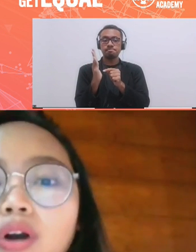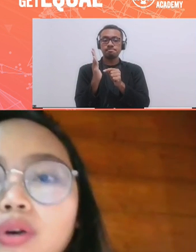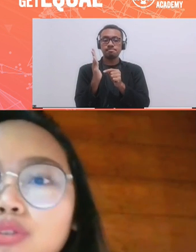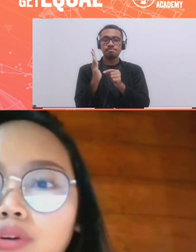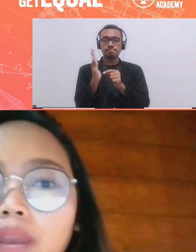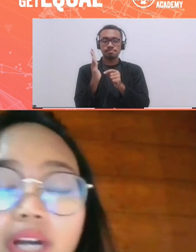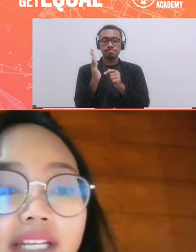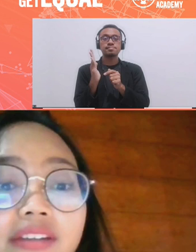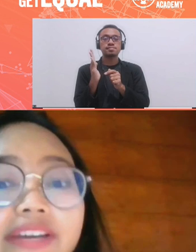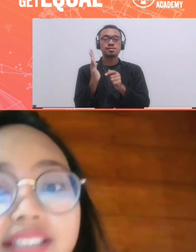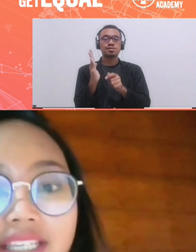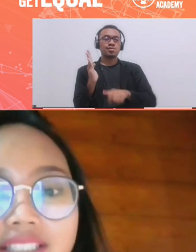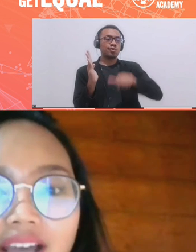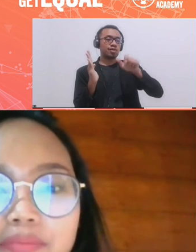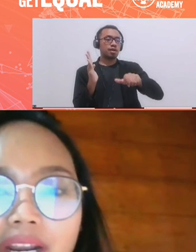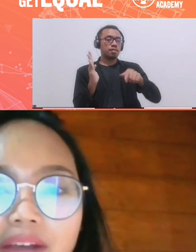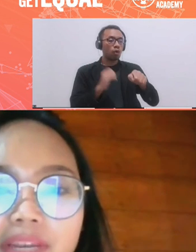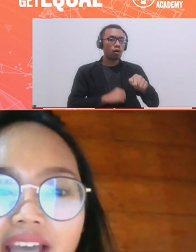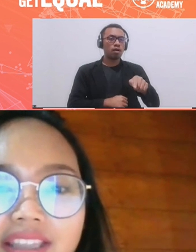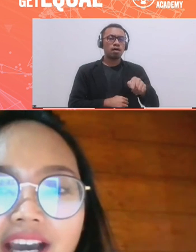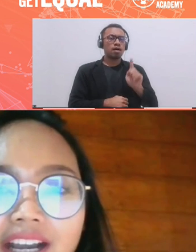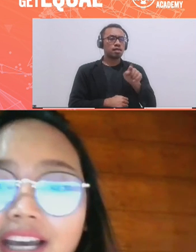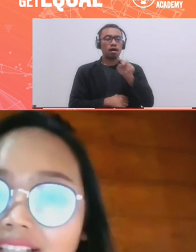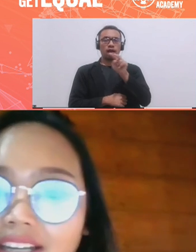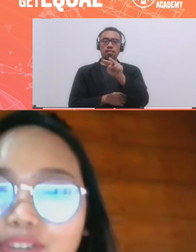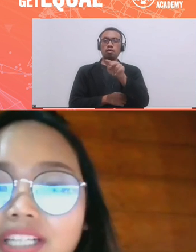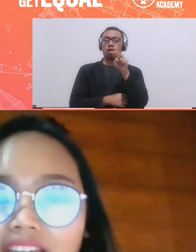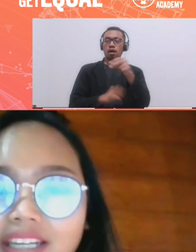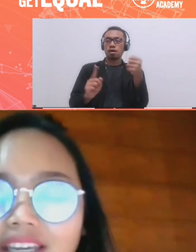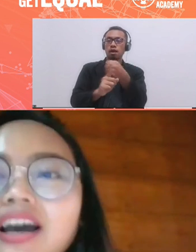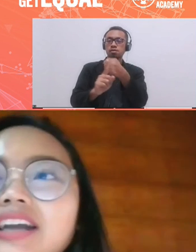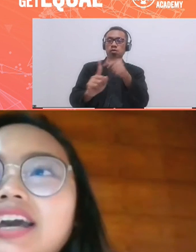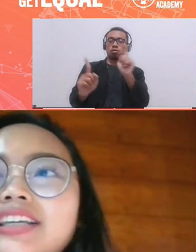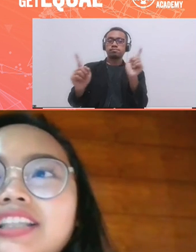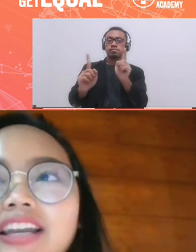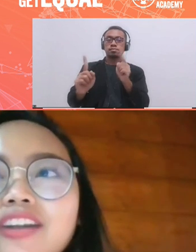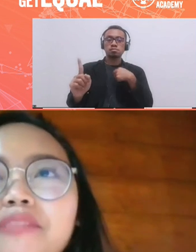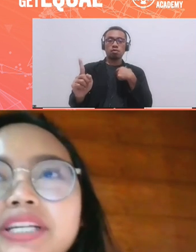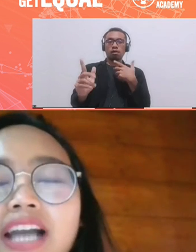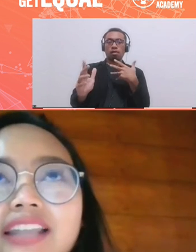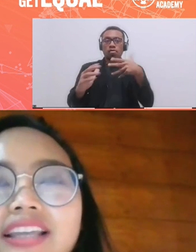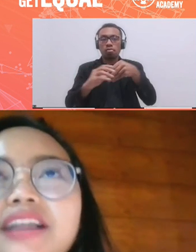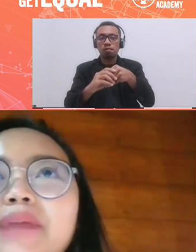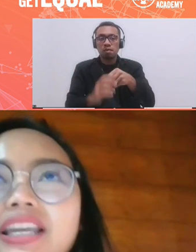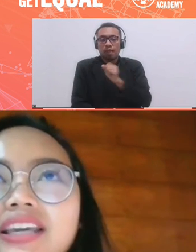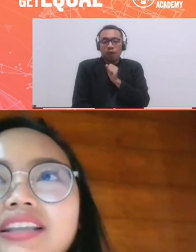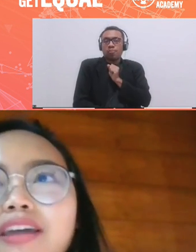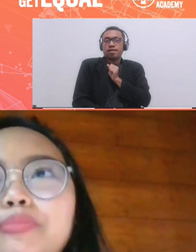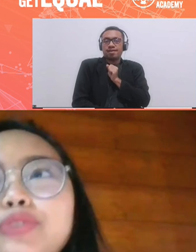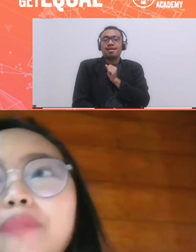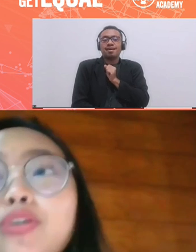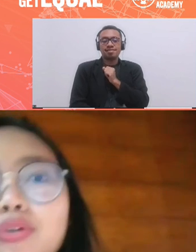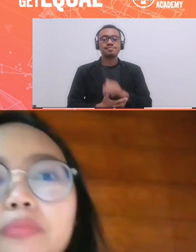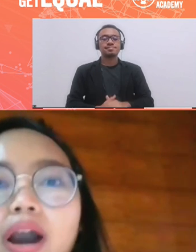ragu untuk melakukan intervensi di saat mereka melihat kekerasan itu terjadi. Dan kita dari Holabek Jakarta selama ini